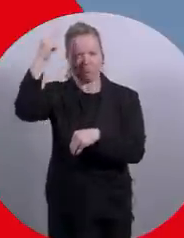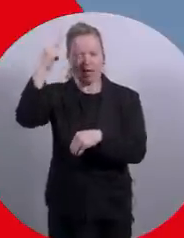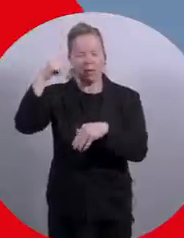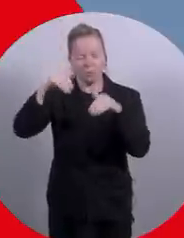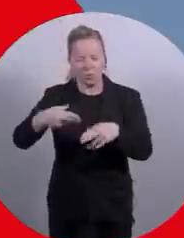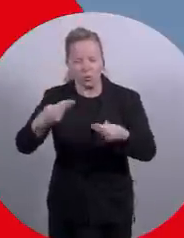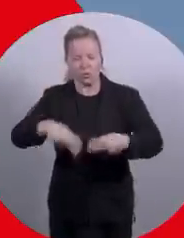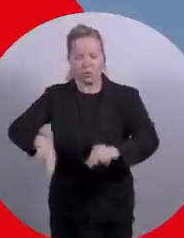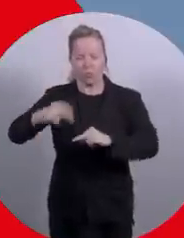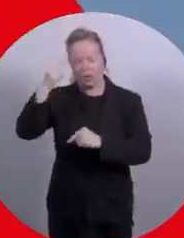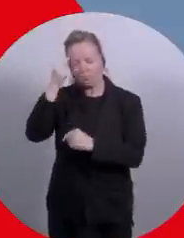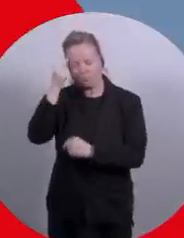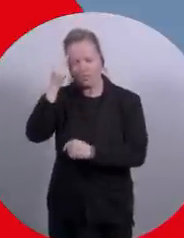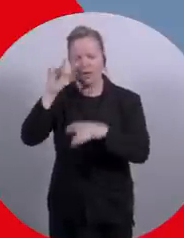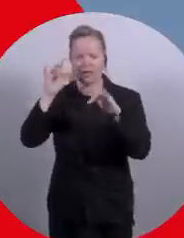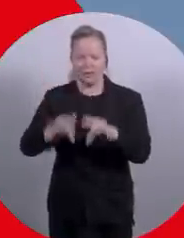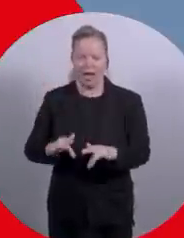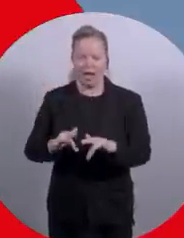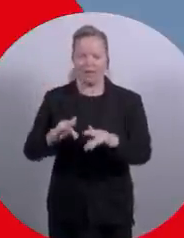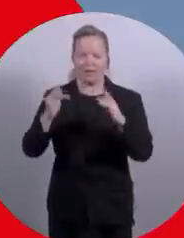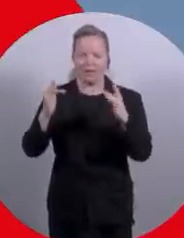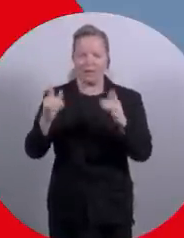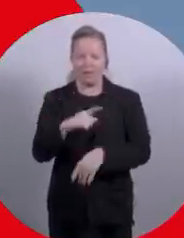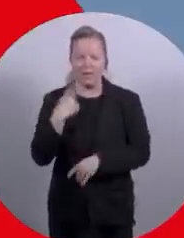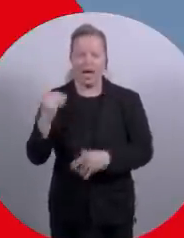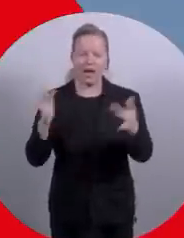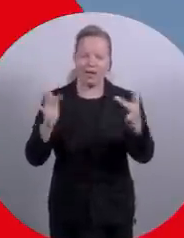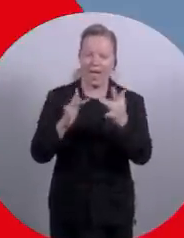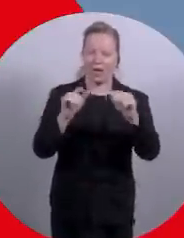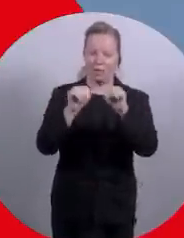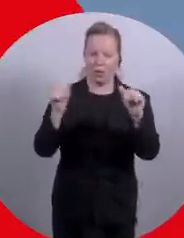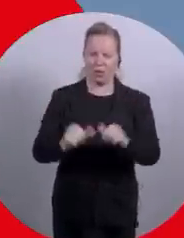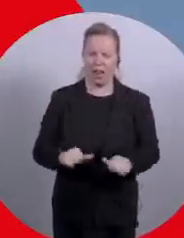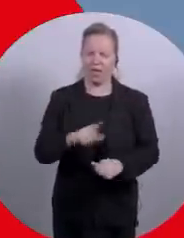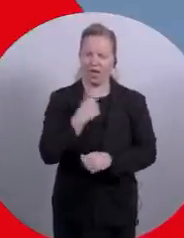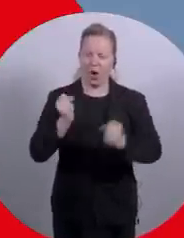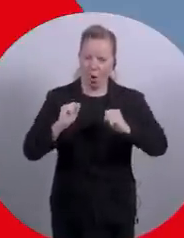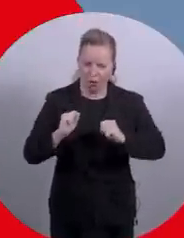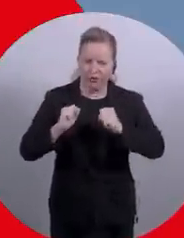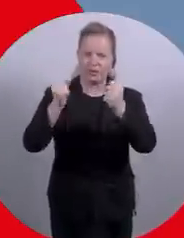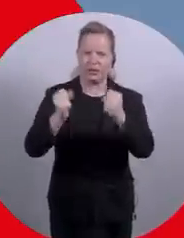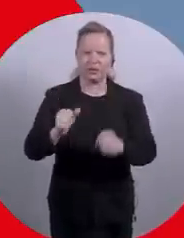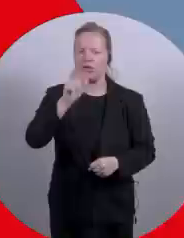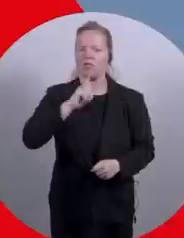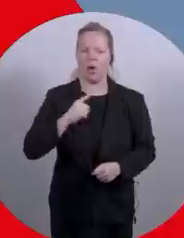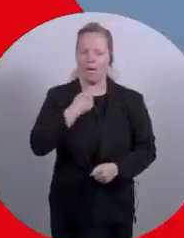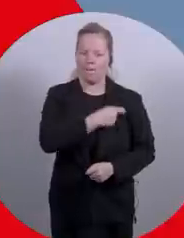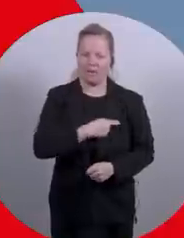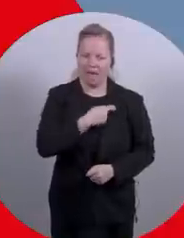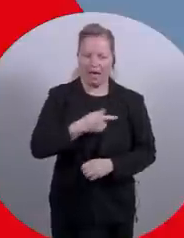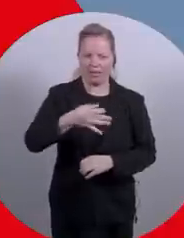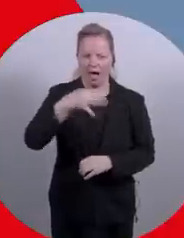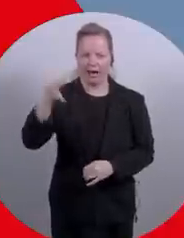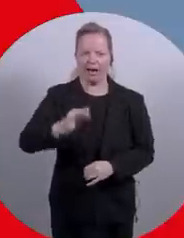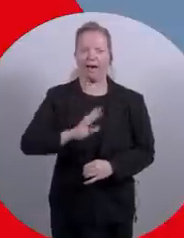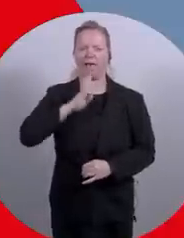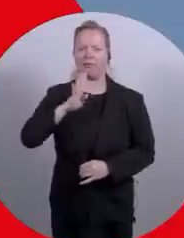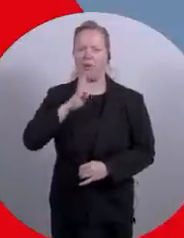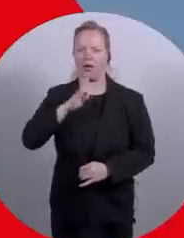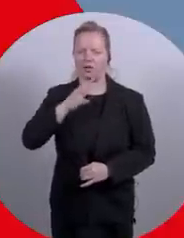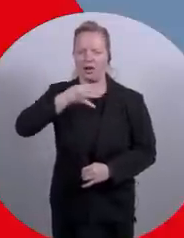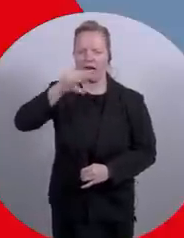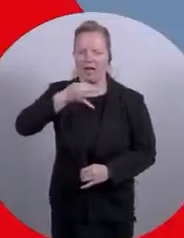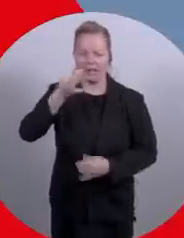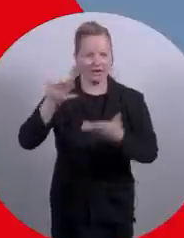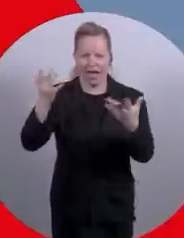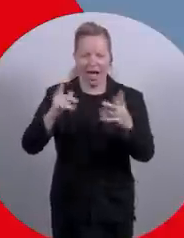das ist ganz klar ist dass wir ein Gegenmodell sind offensiv nicht nur hier auf dem Partei durch den rhetorischen reden sondern erkennbar